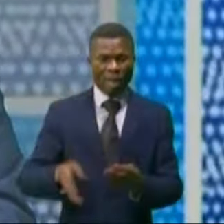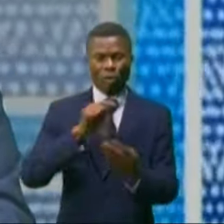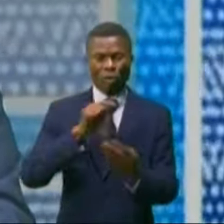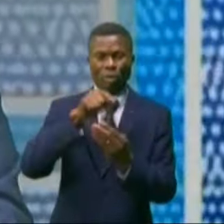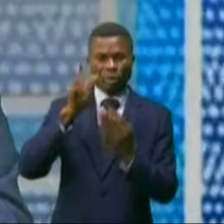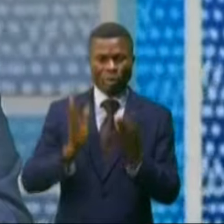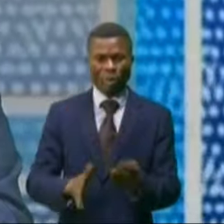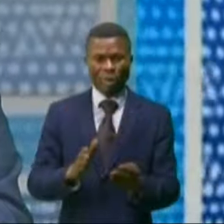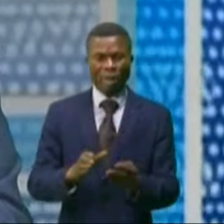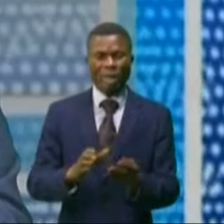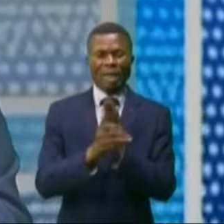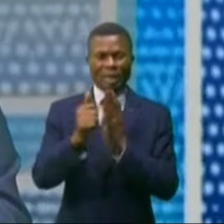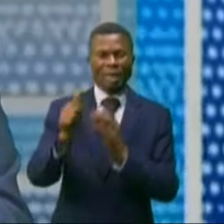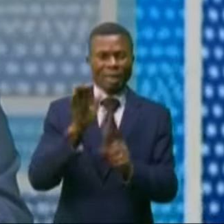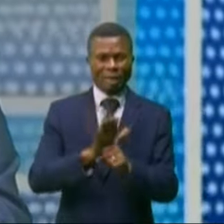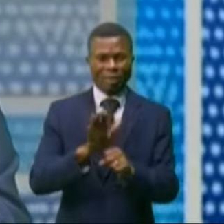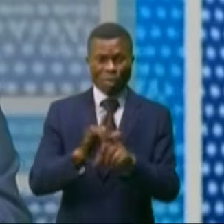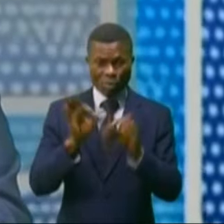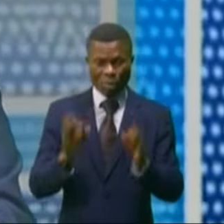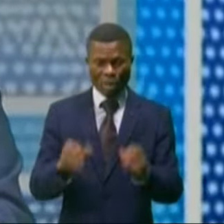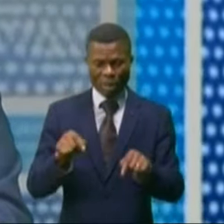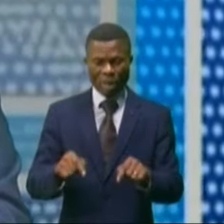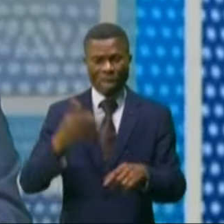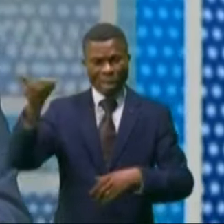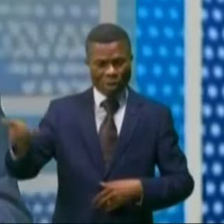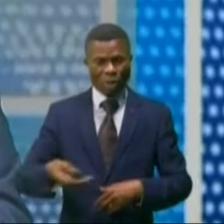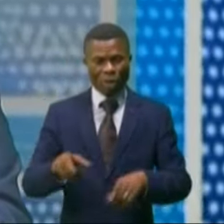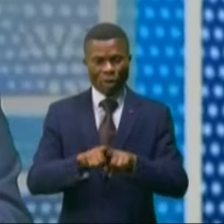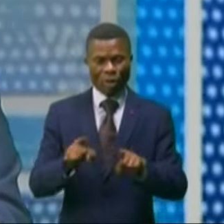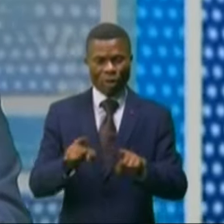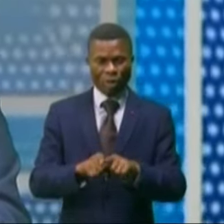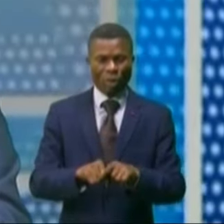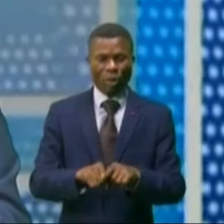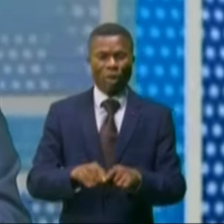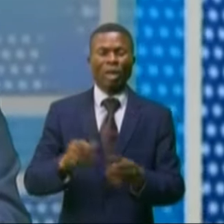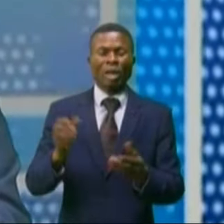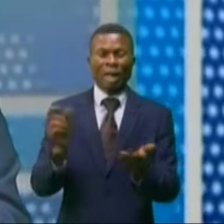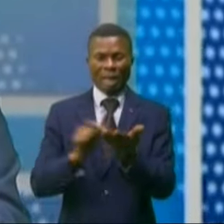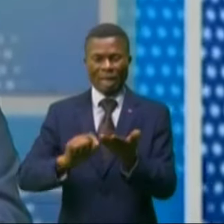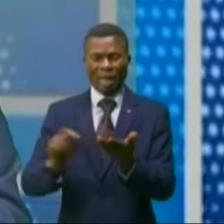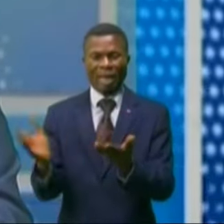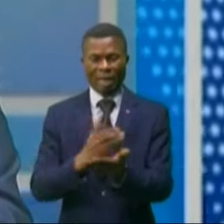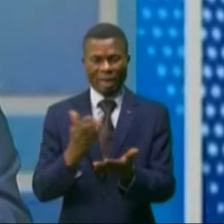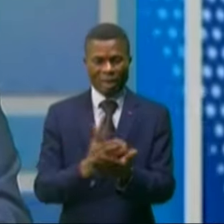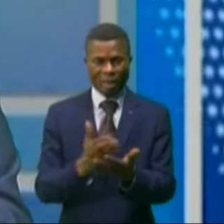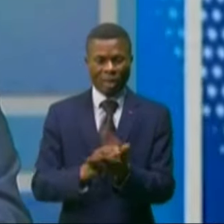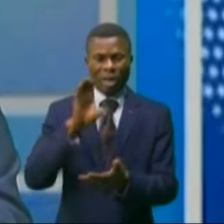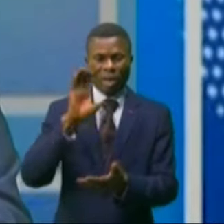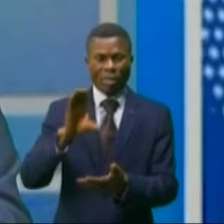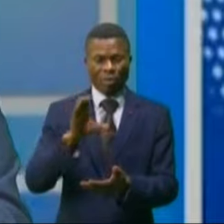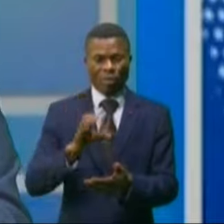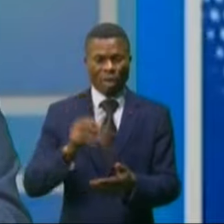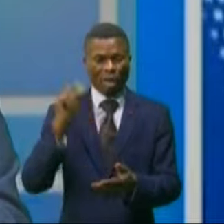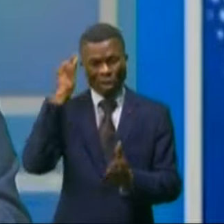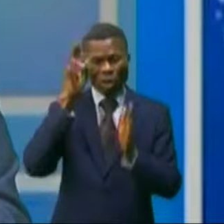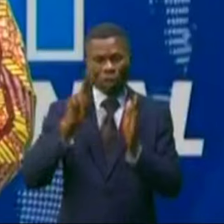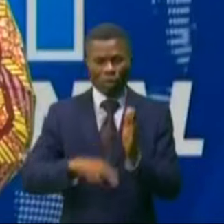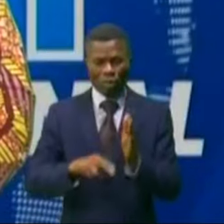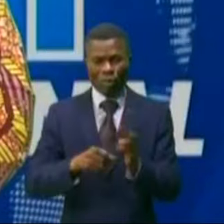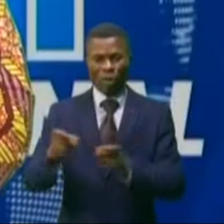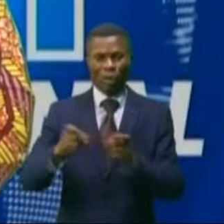Il a plusieurs qualités, mais aujourd'hui, nous l'avons reçu en tant qu'auteur de l'ouvrage « Banque, gouvernance et